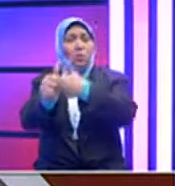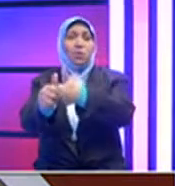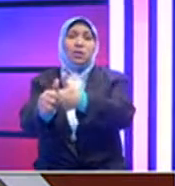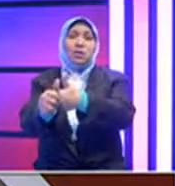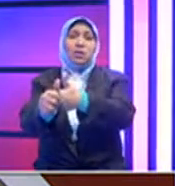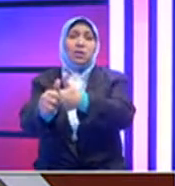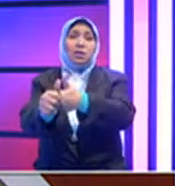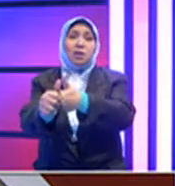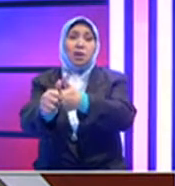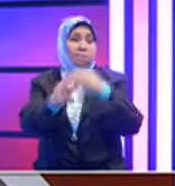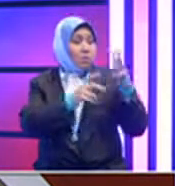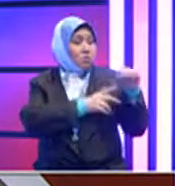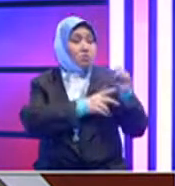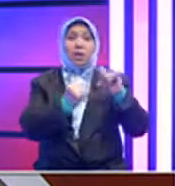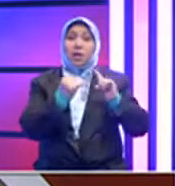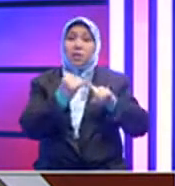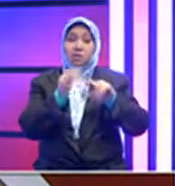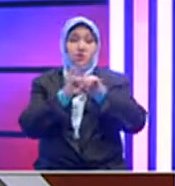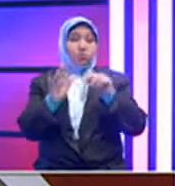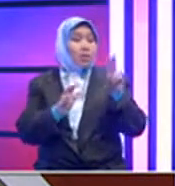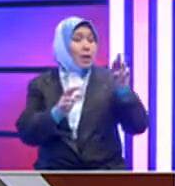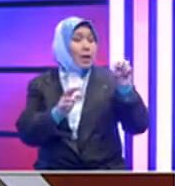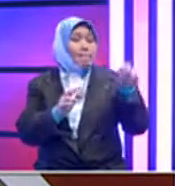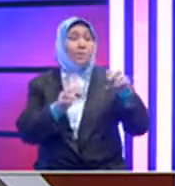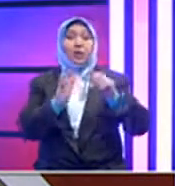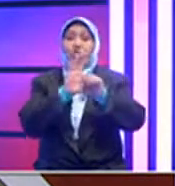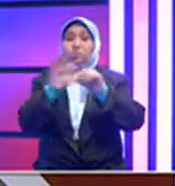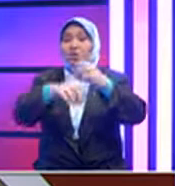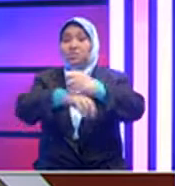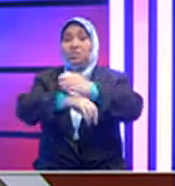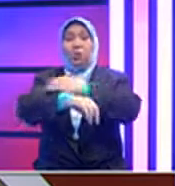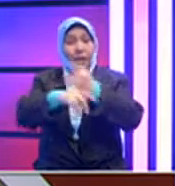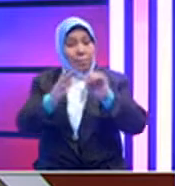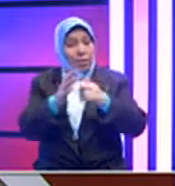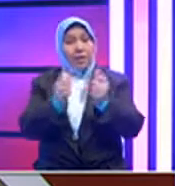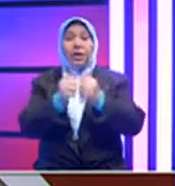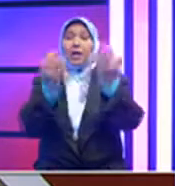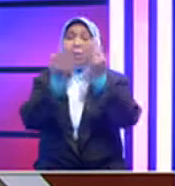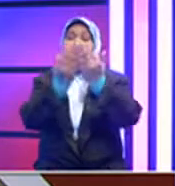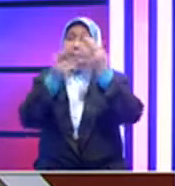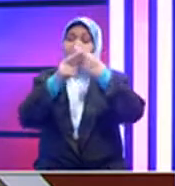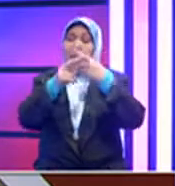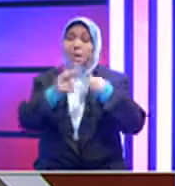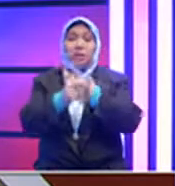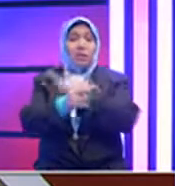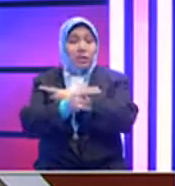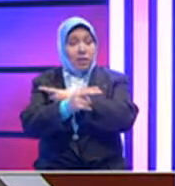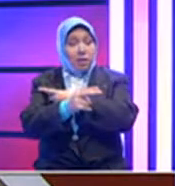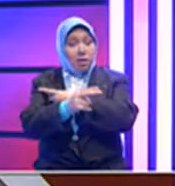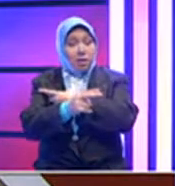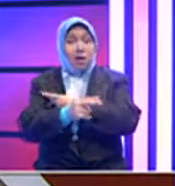of halaman akhir surah an-naml uh surat semua selesai bekerja hari ini dan kita butuhkan dengan doa ringkas kita subhanaka La ilmalana